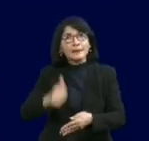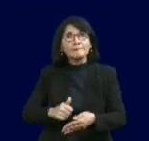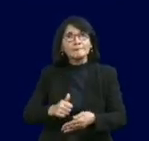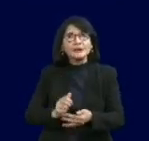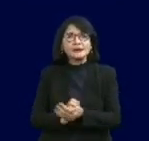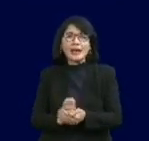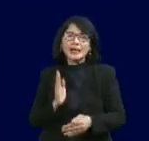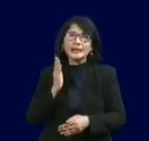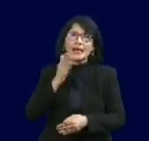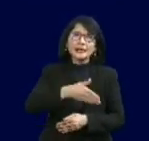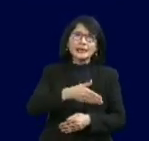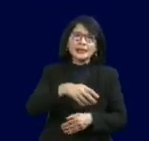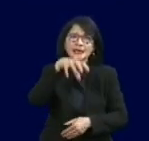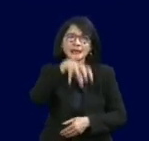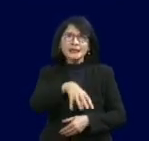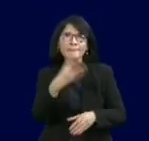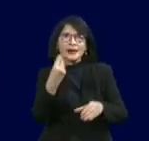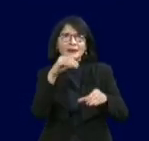pergi ke bank untuk